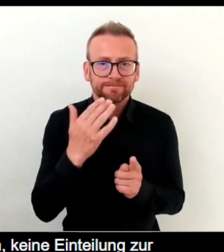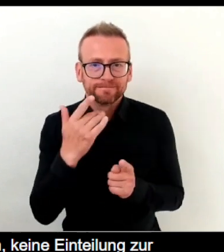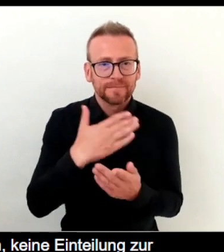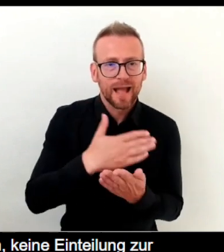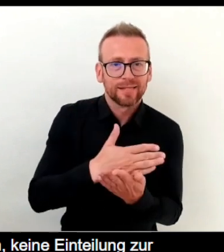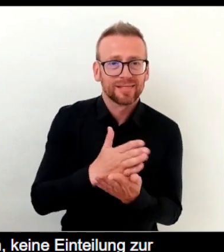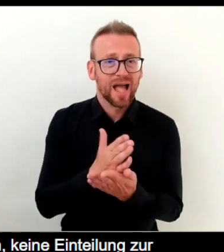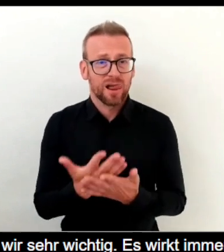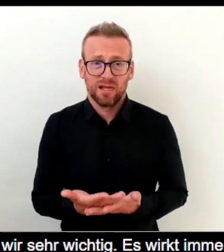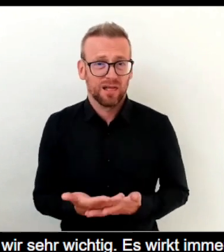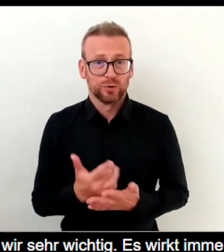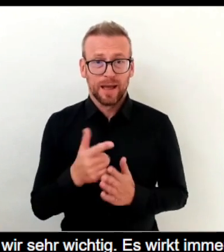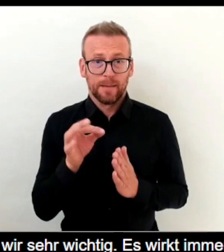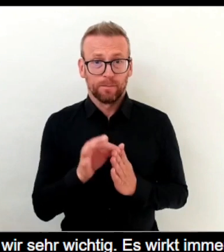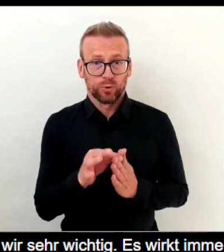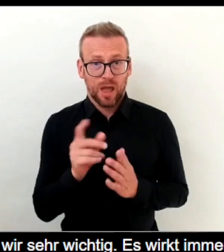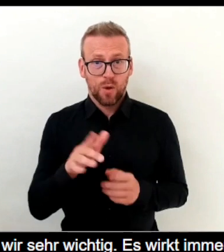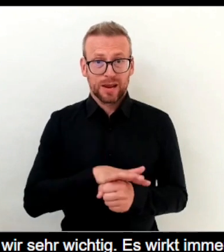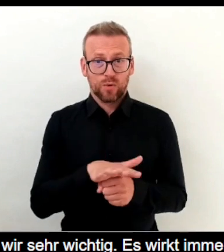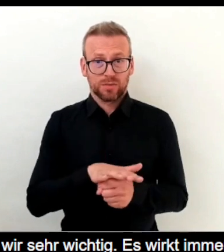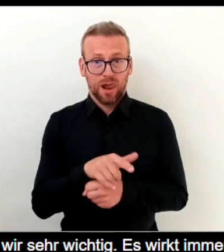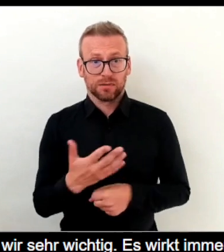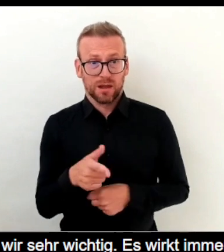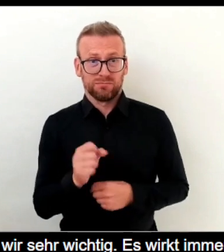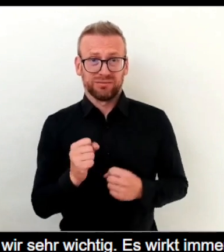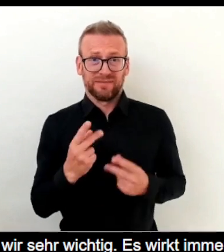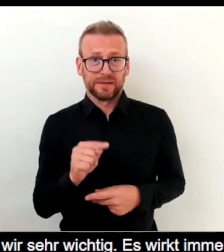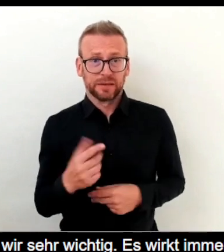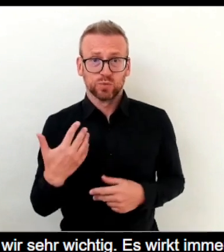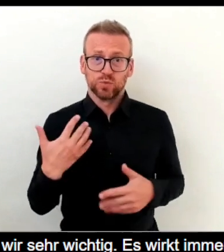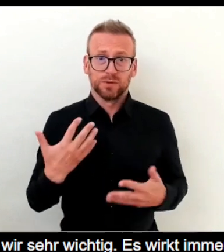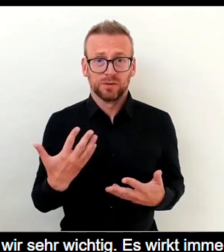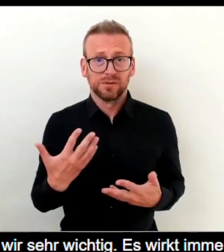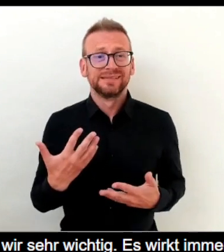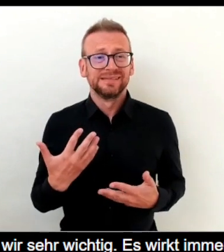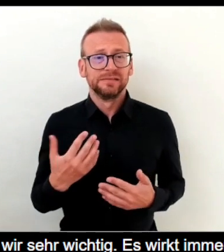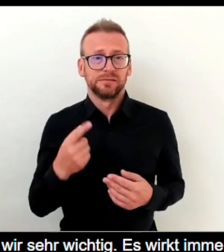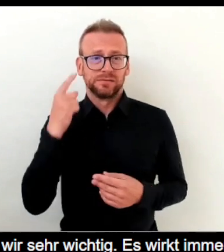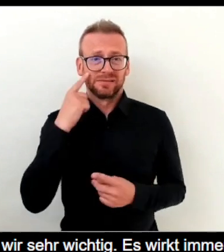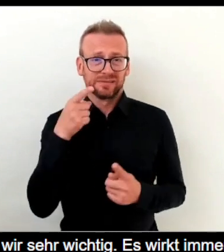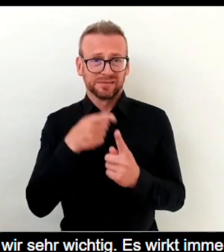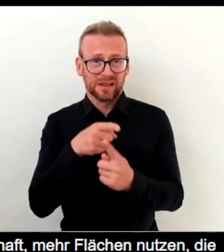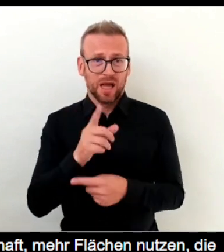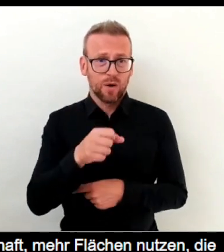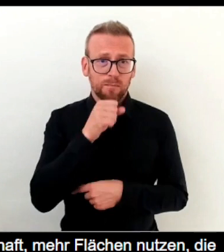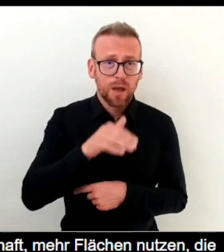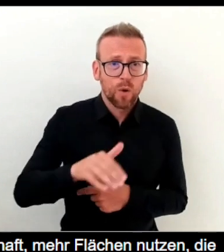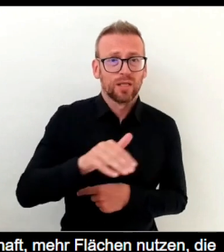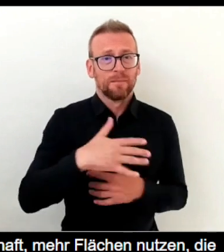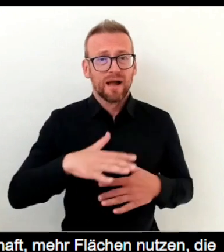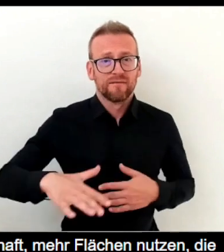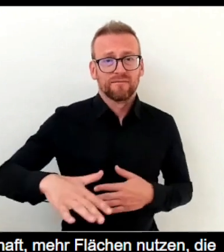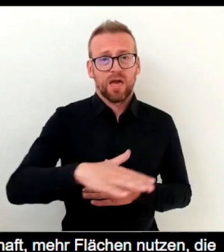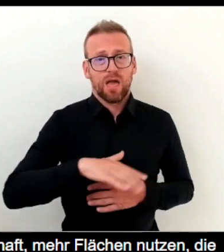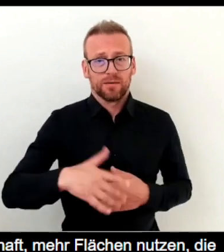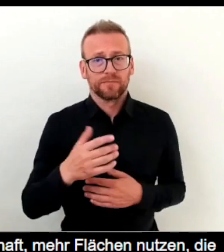Populationen, beispielsweise fränkischer Karpfen, wenn wir hier schon sind, vernichten, was für ein Franken sehr wichtig ist. Oder eben insbesondere im Alpenraum die Allenwirtschaft